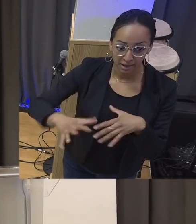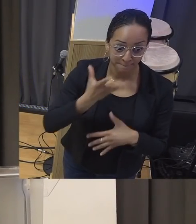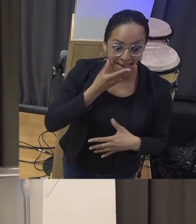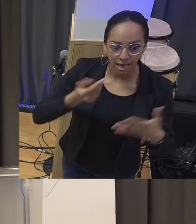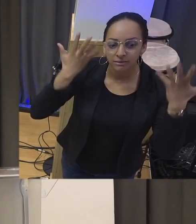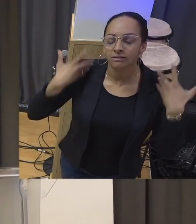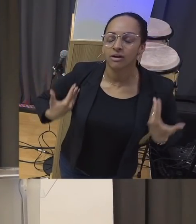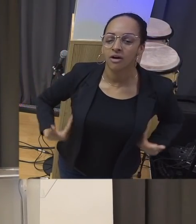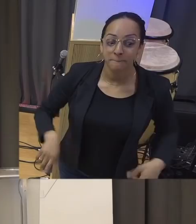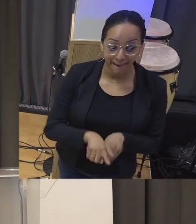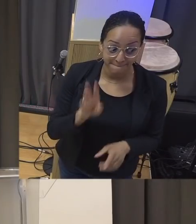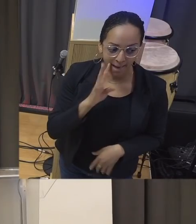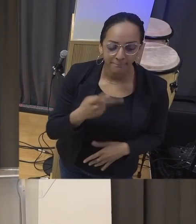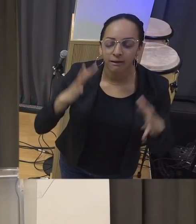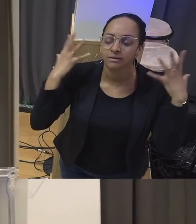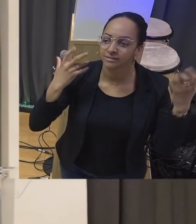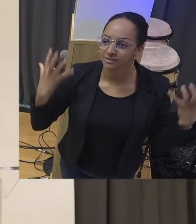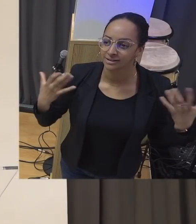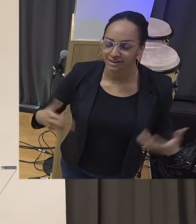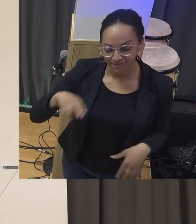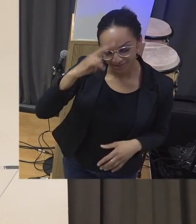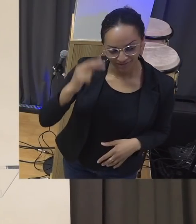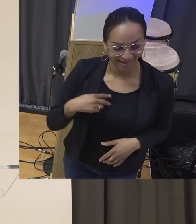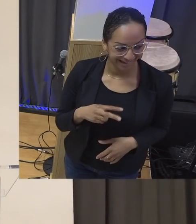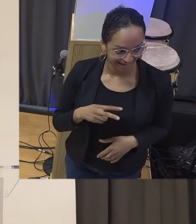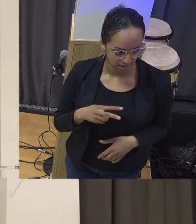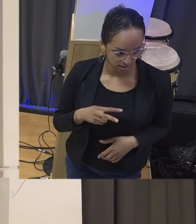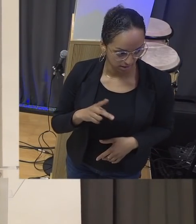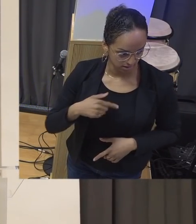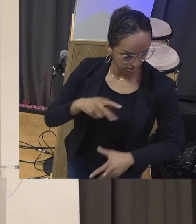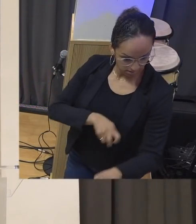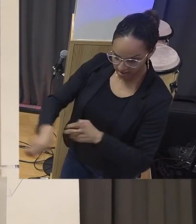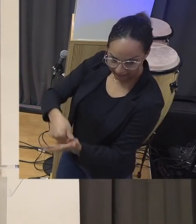longs cheveux frisés et noirs. J'ai pris des cours de boxe depuis quelques semaines.